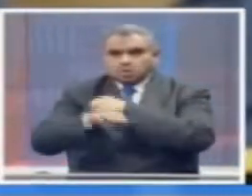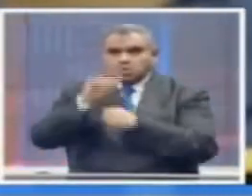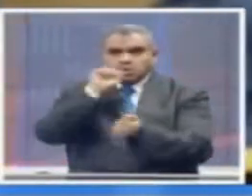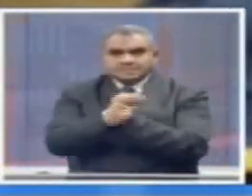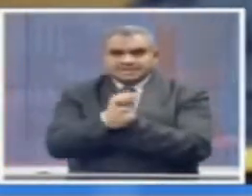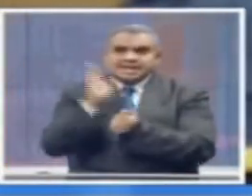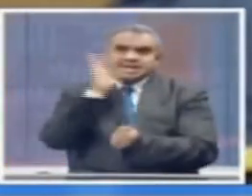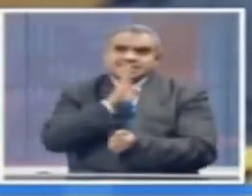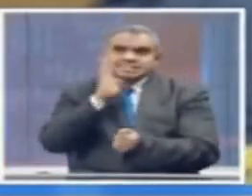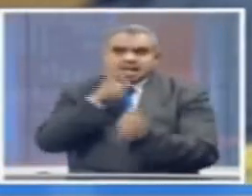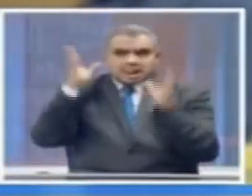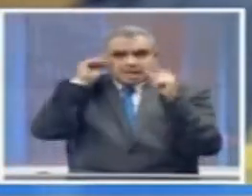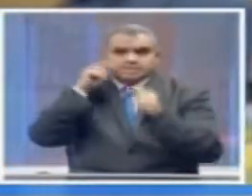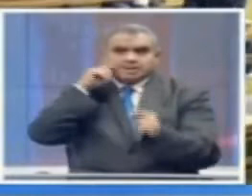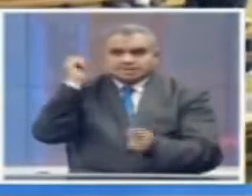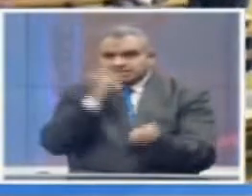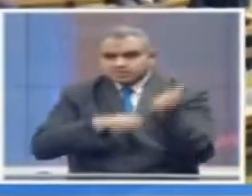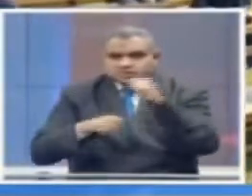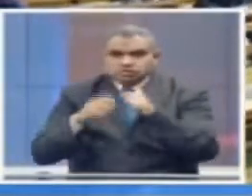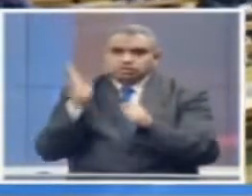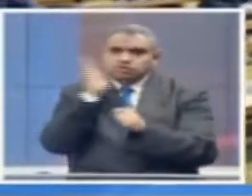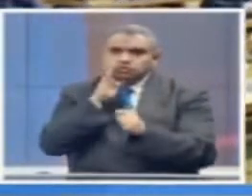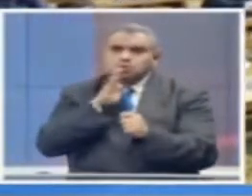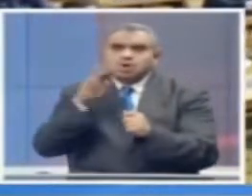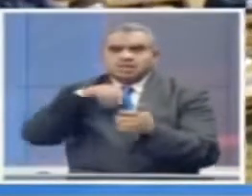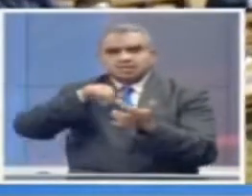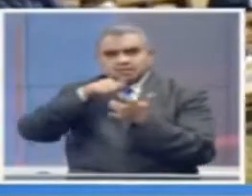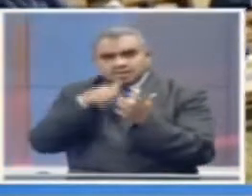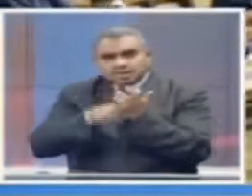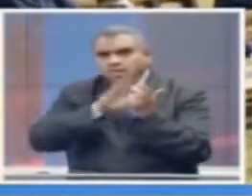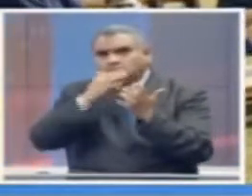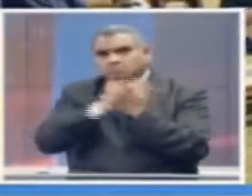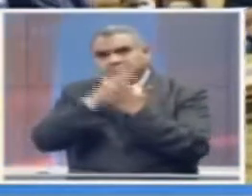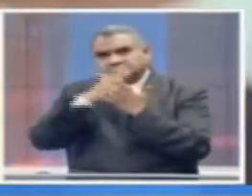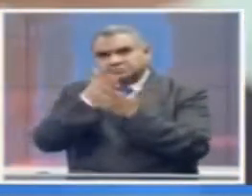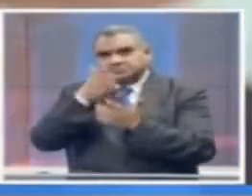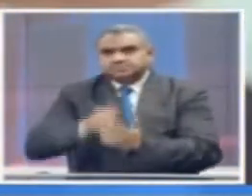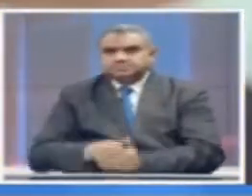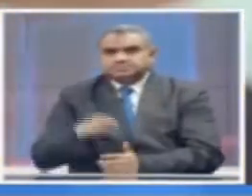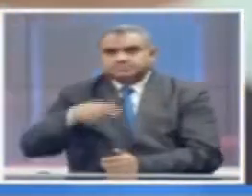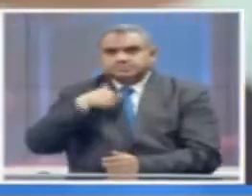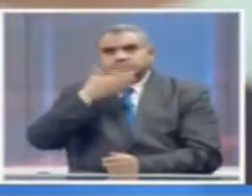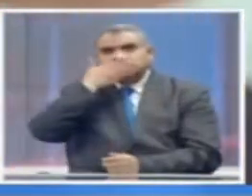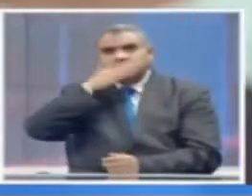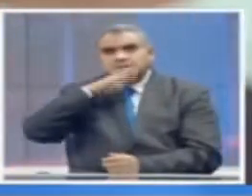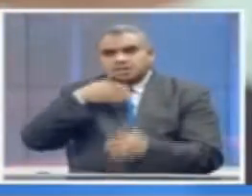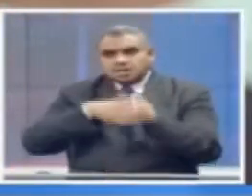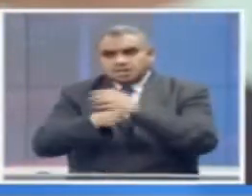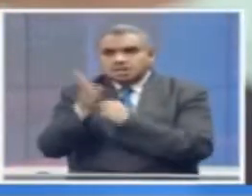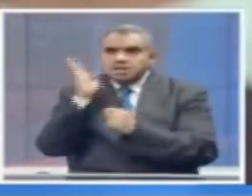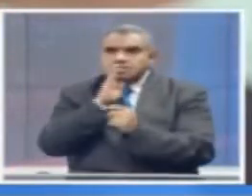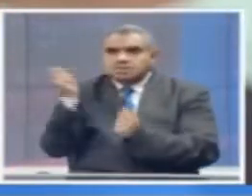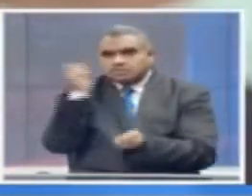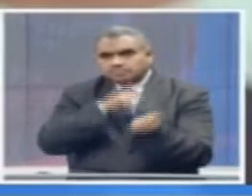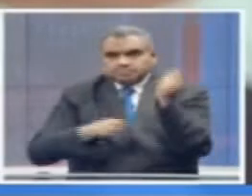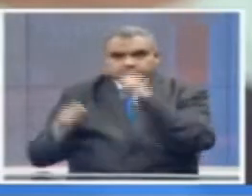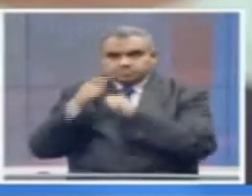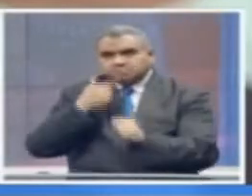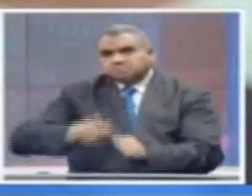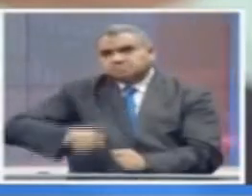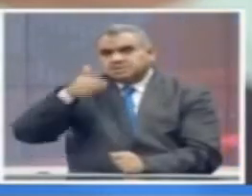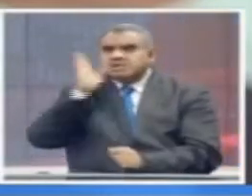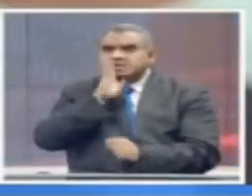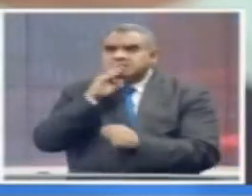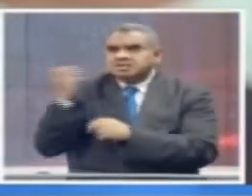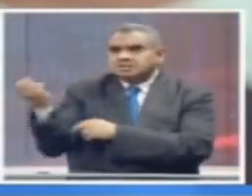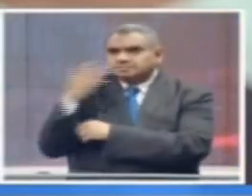حرف وما قدم لهم من رعاية تعليمية واجتماعية. أنا الحمد لله أنا تعلمت الحلاقة يعني واشتغلت